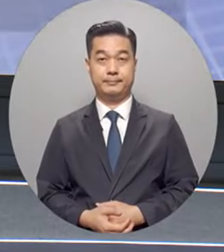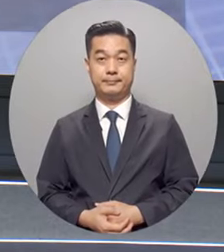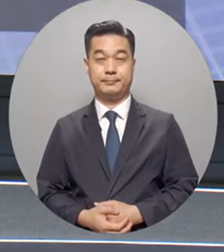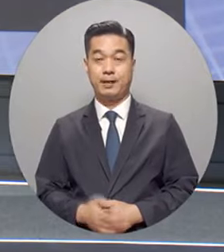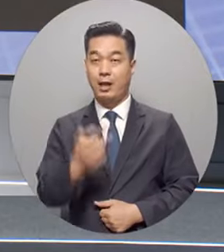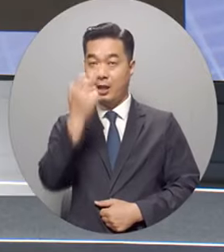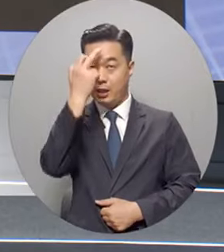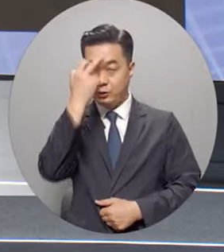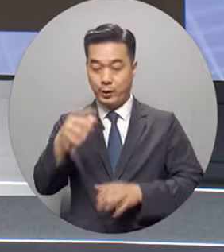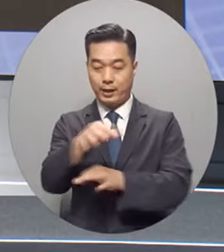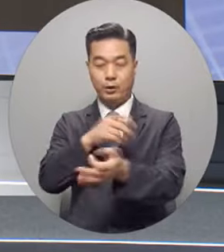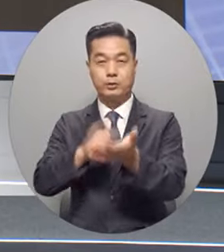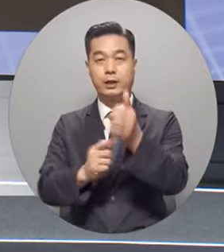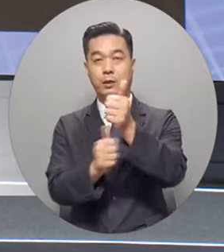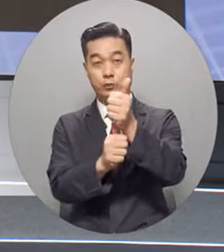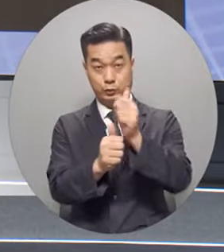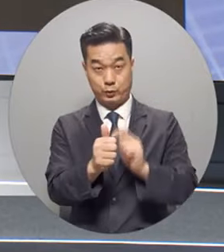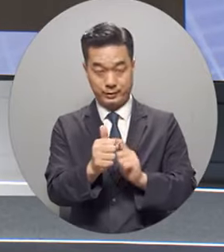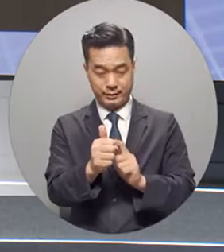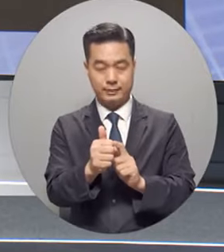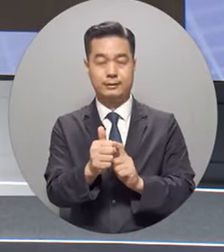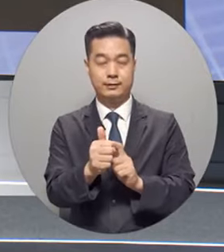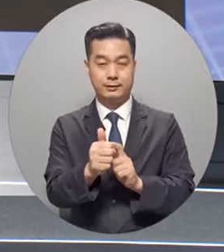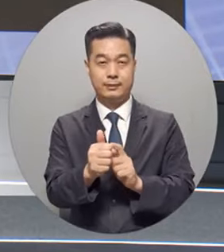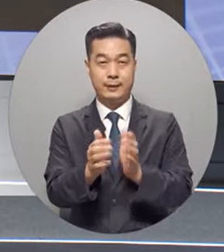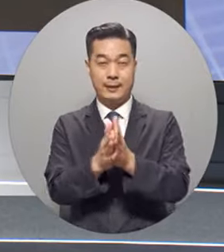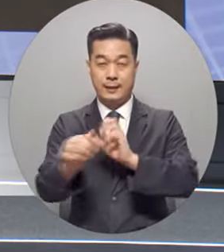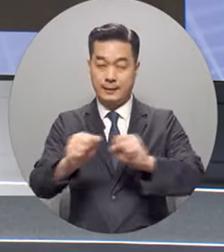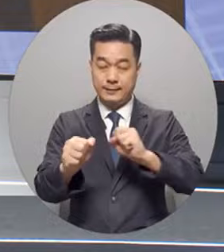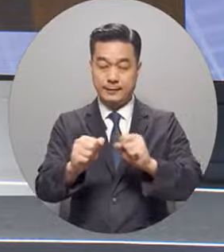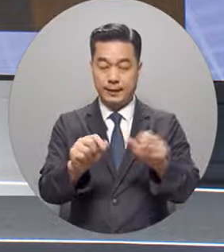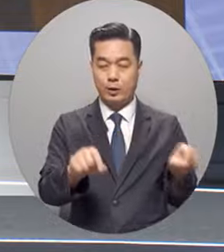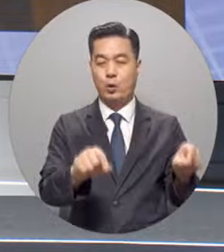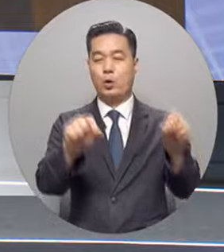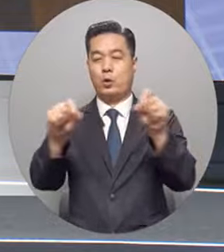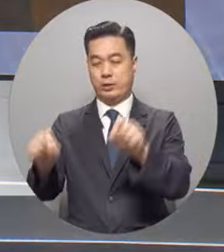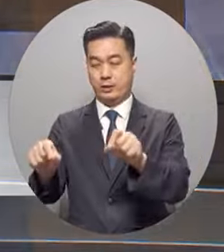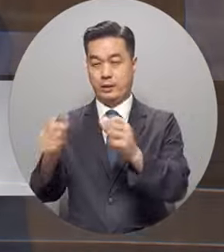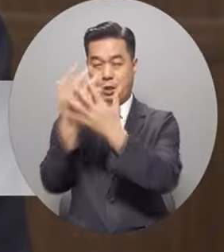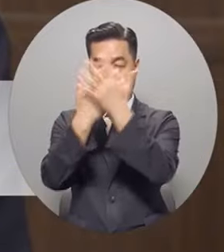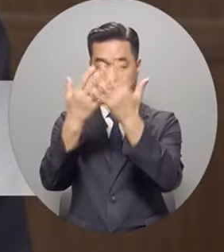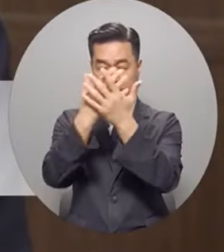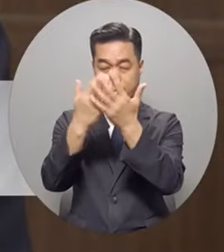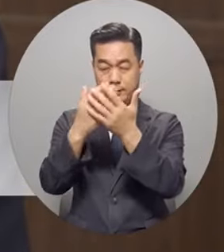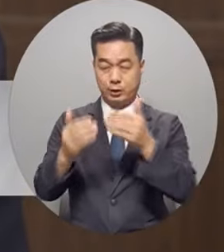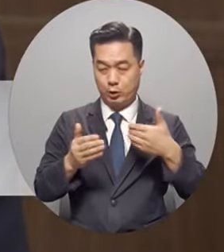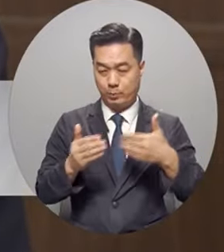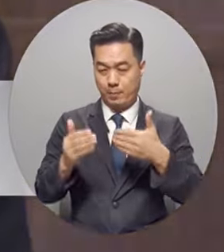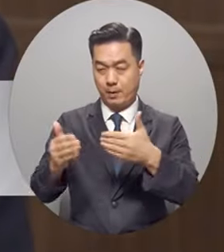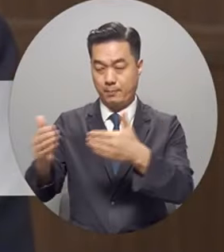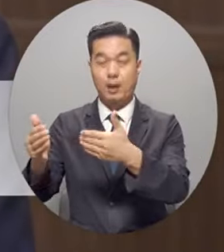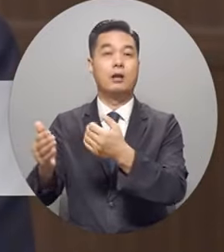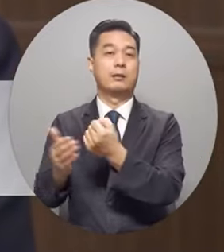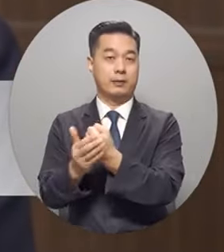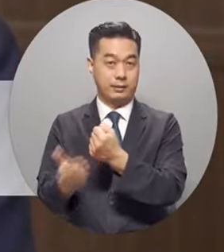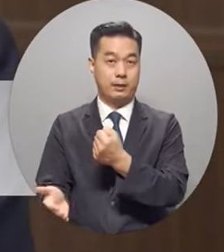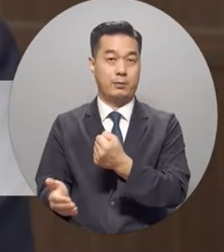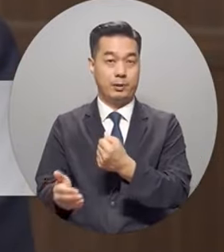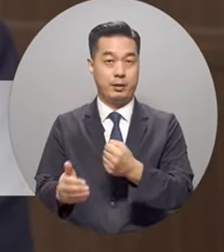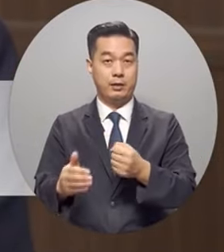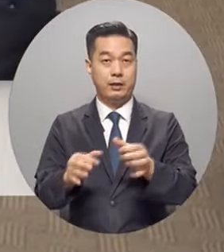최상목 경제부총리는 시행 연기는 불확실성을 이어나는 문제가 있다면서 금융투자세를 폐지하고 배당소득을